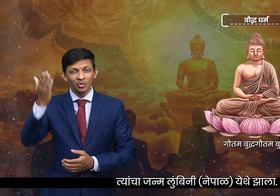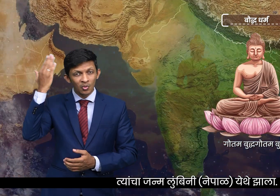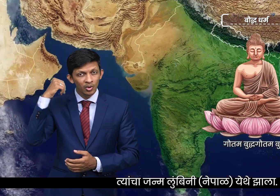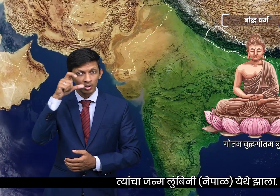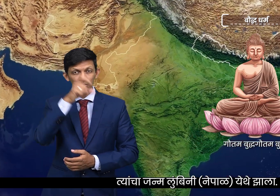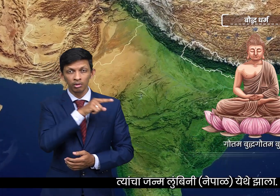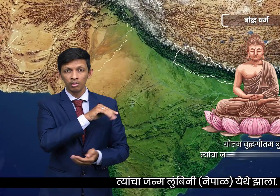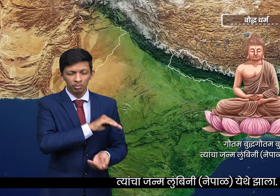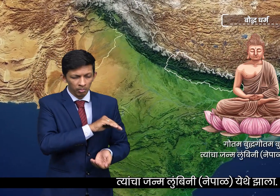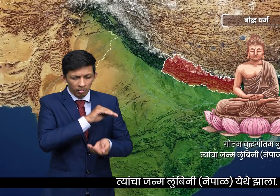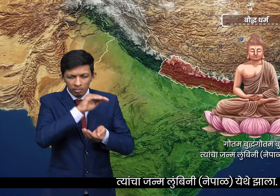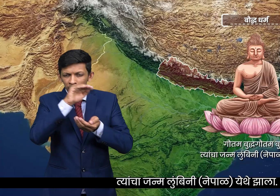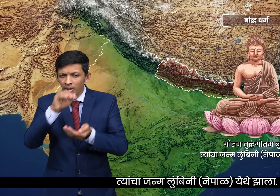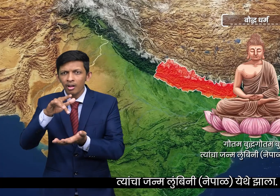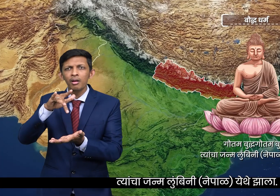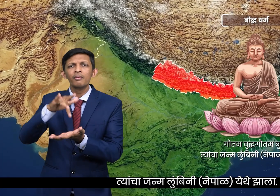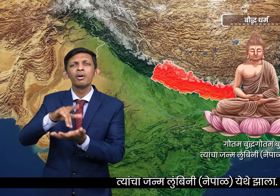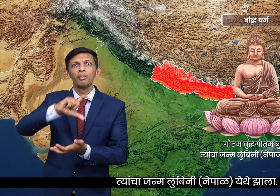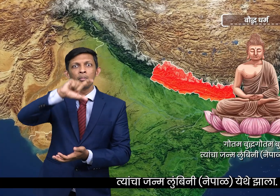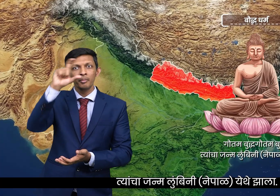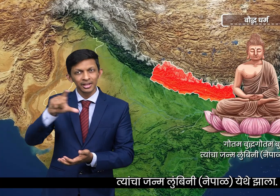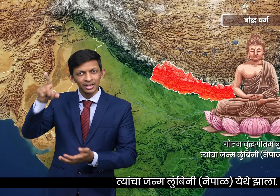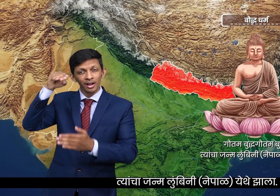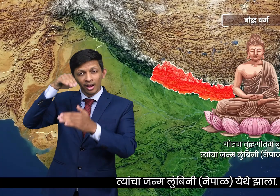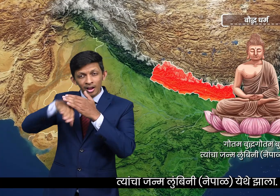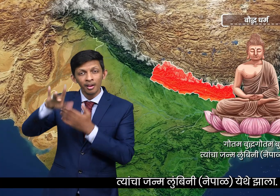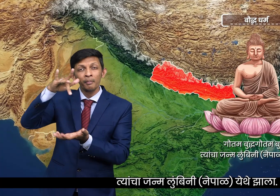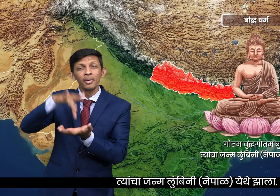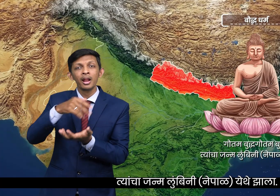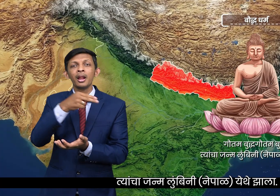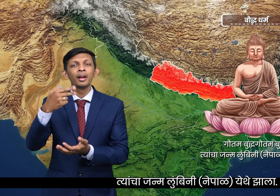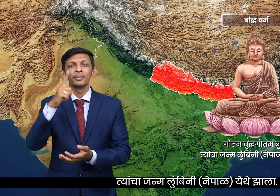त्यांचा जन्म लुंबिनी, नेपाळ येथे झाला.